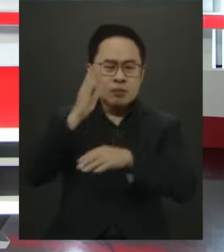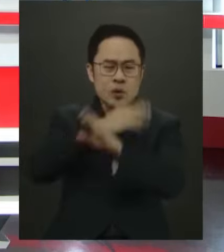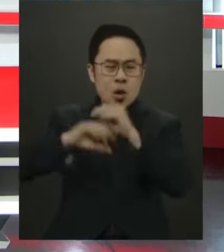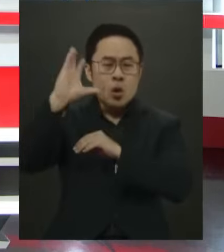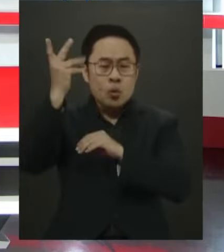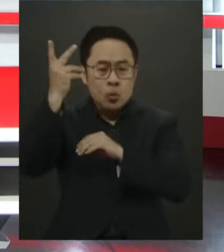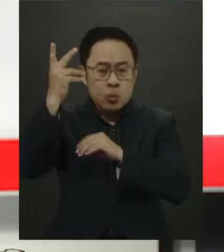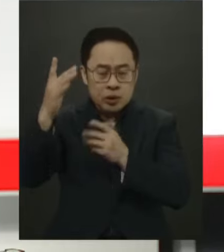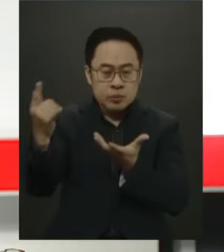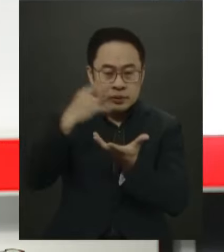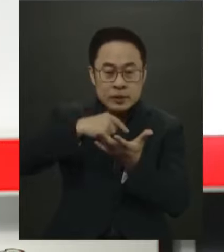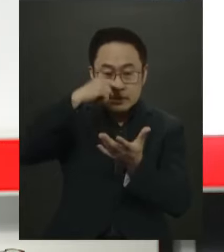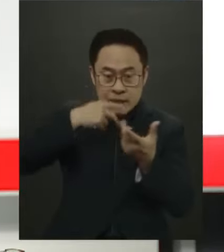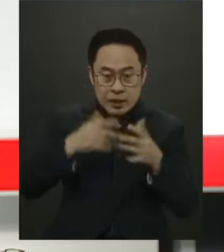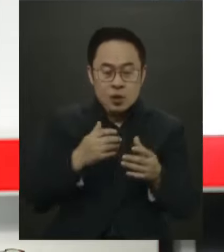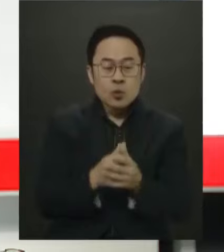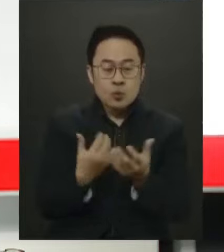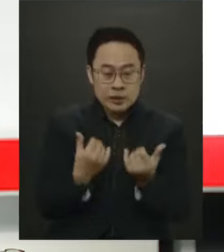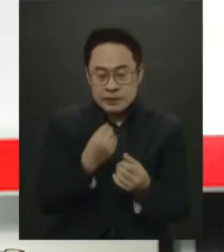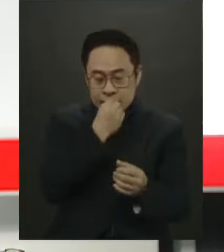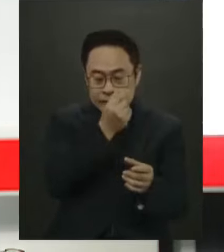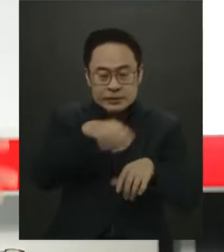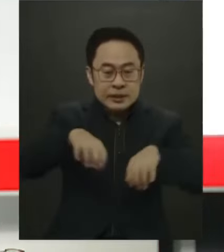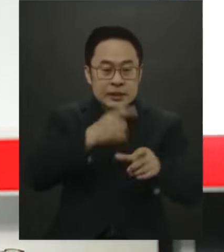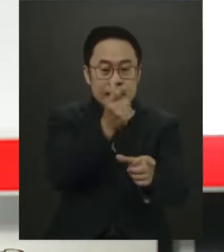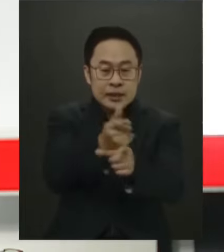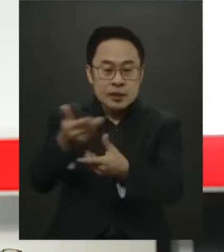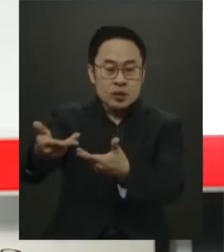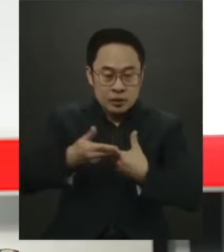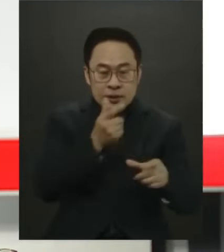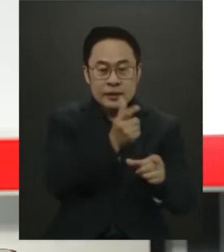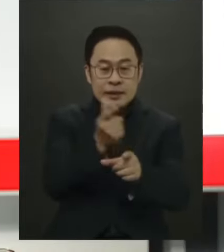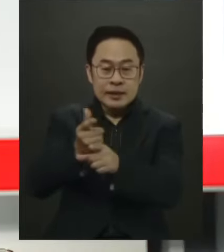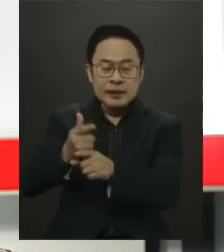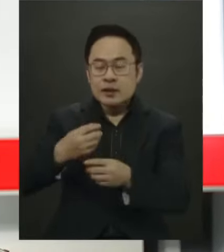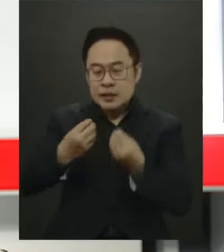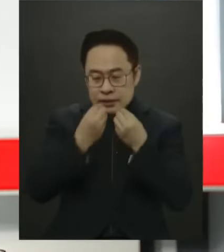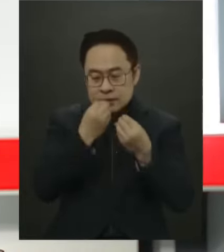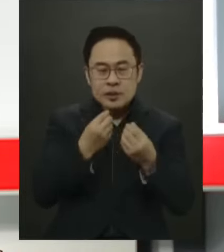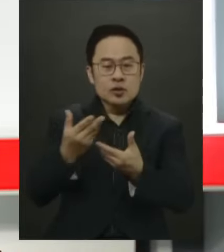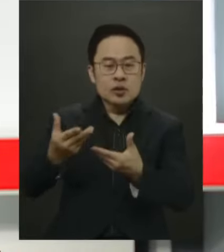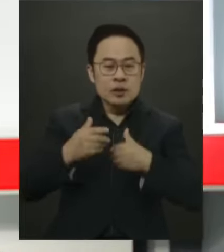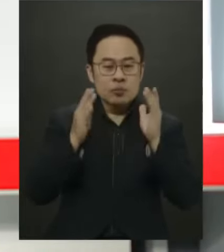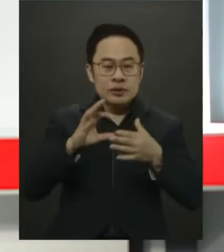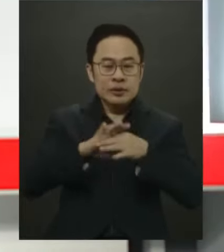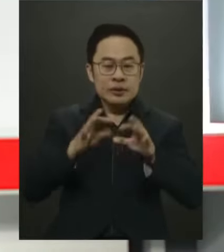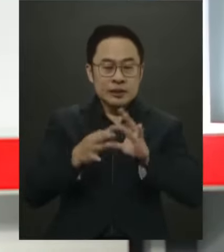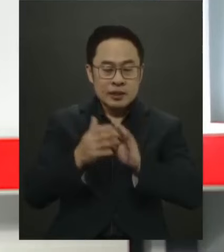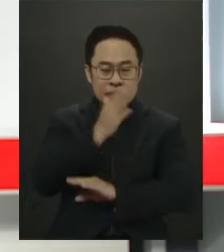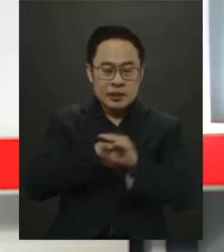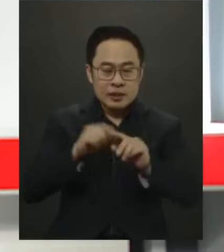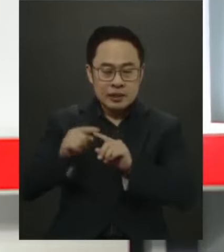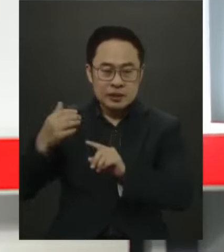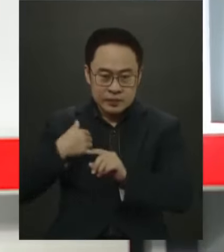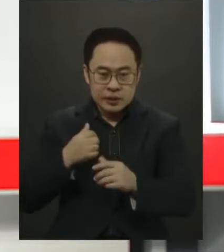คะก็มีการเลี้ยงต้อนรับกันด้วยนะคะจริงๆตั้งแต่สนามบินสุวรรณภูมิแล้วเราก็จะเห็นบรรยากาศสุดคึกคักนะคะที่มีแฟนๆไป